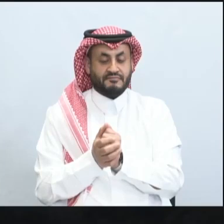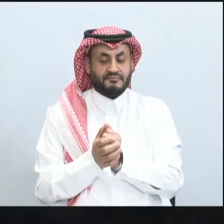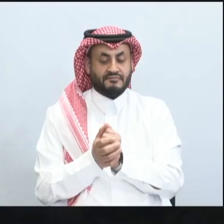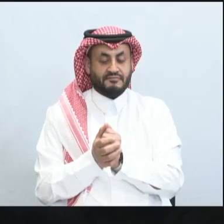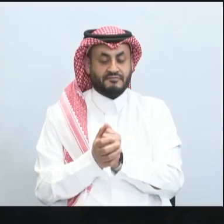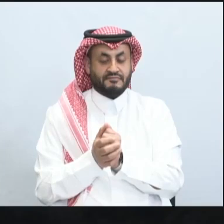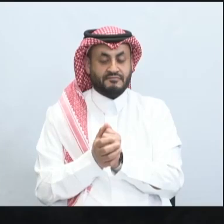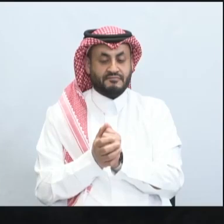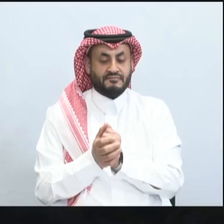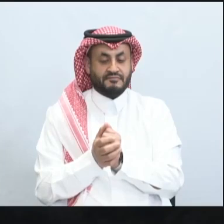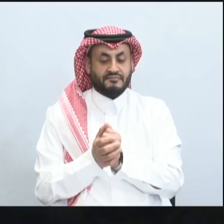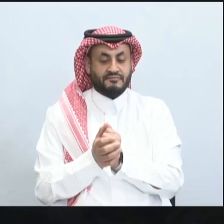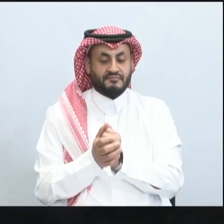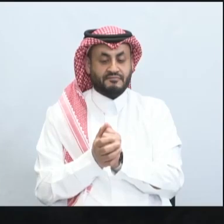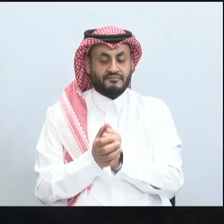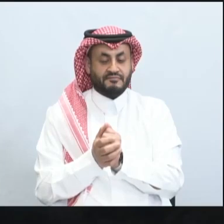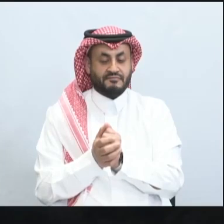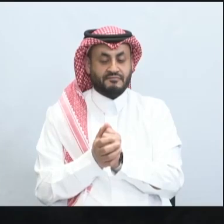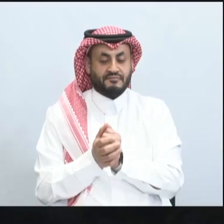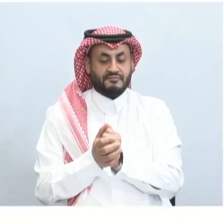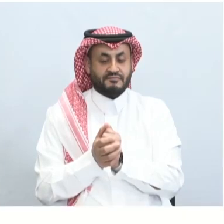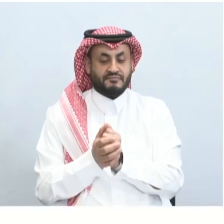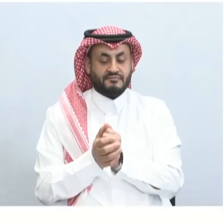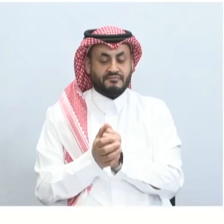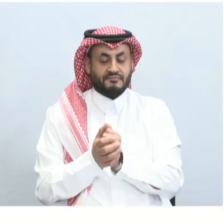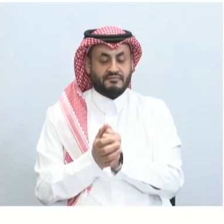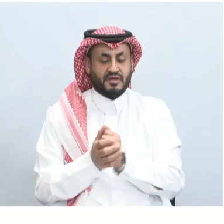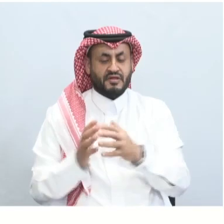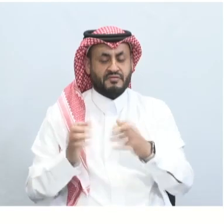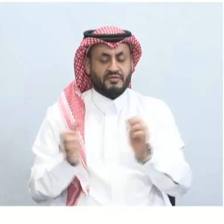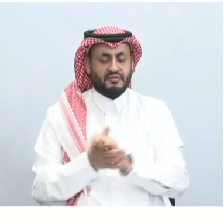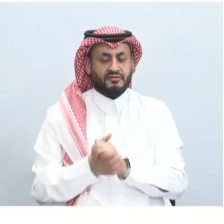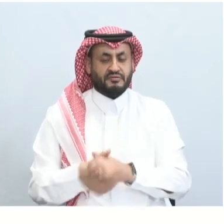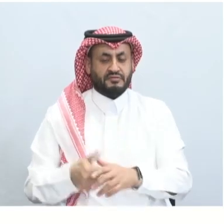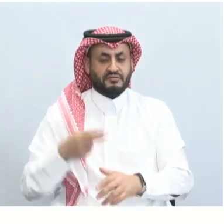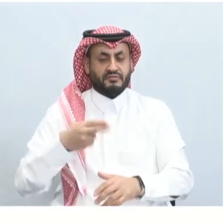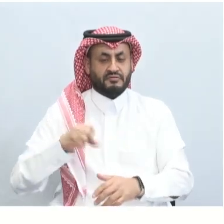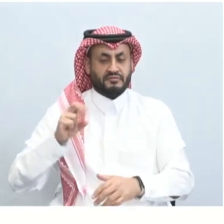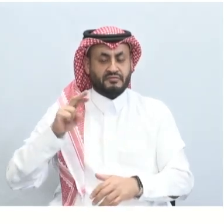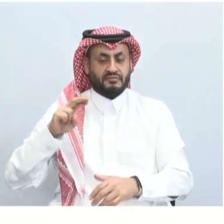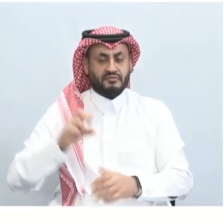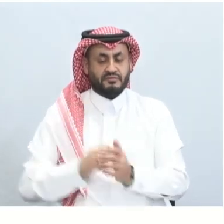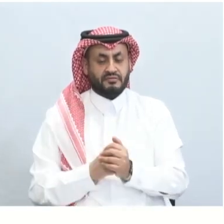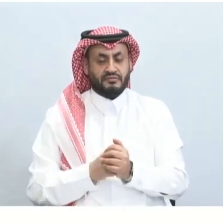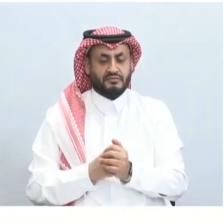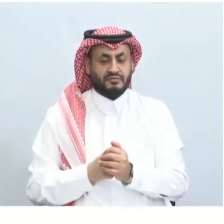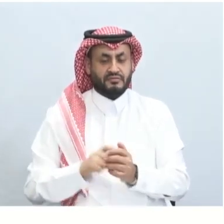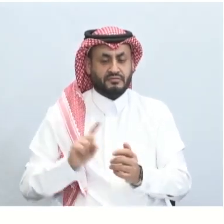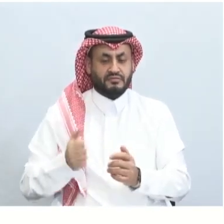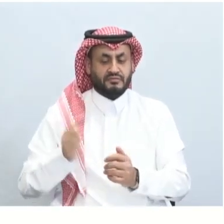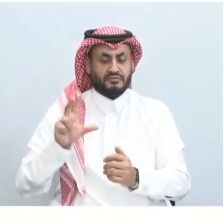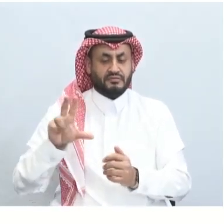القران او جمله من ايات القران ما معنى اعوذ بالله ما معنى اعوذ